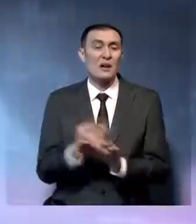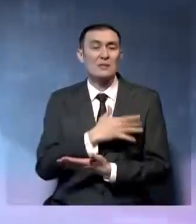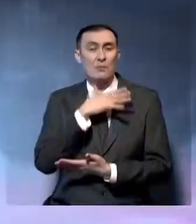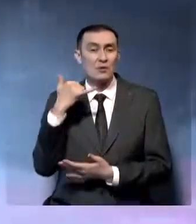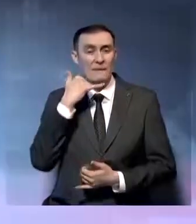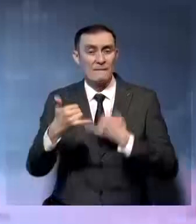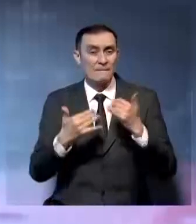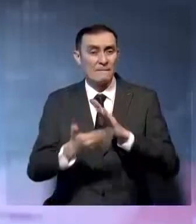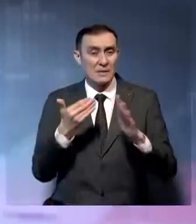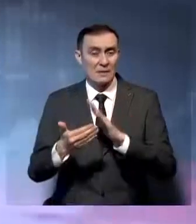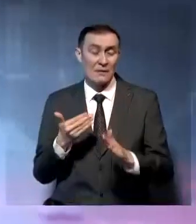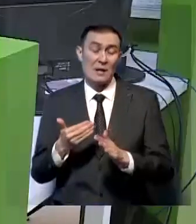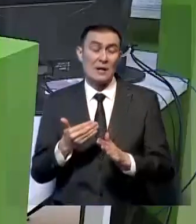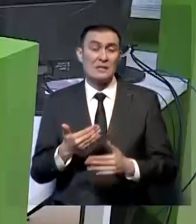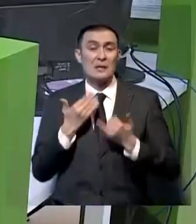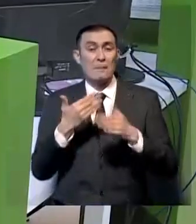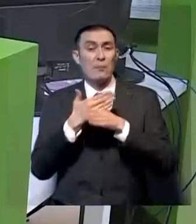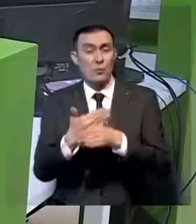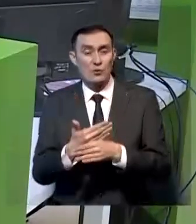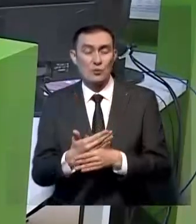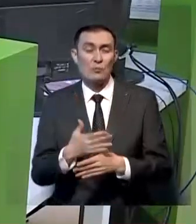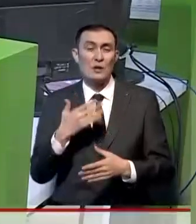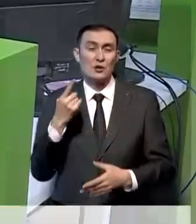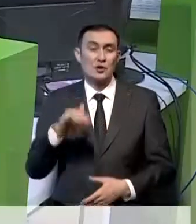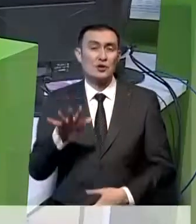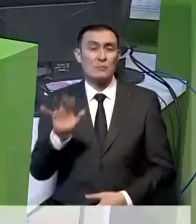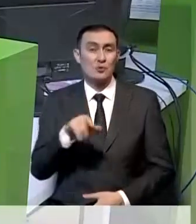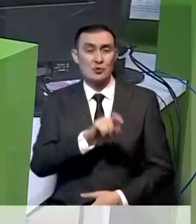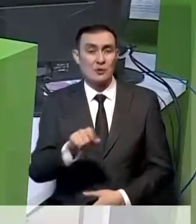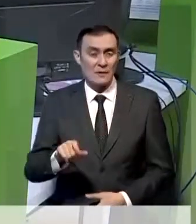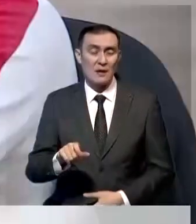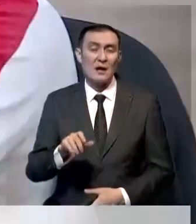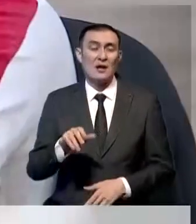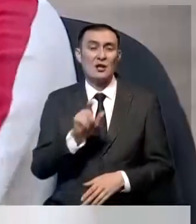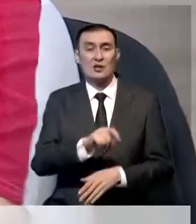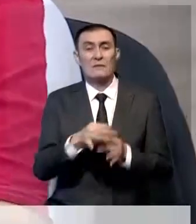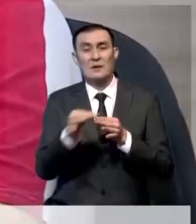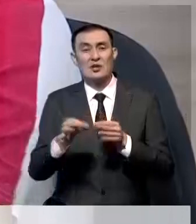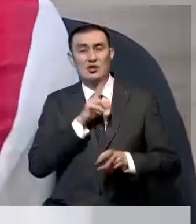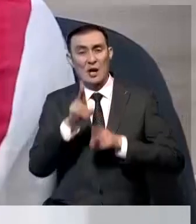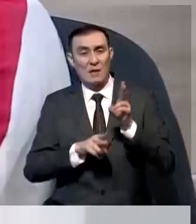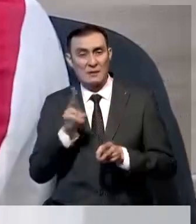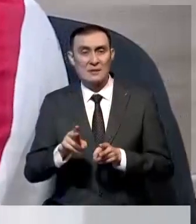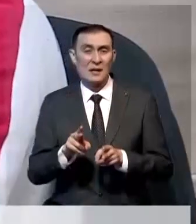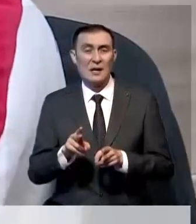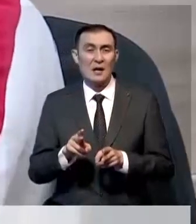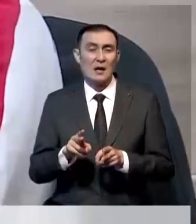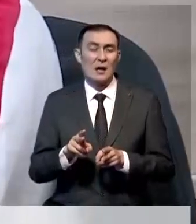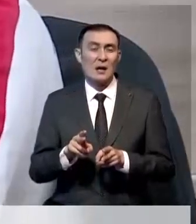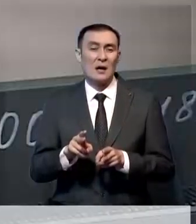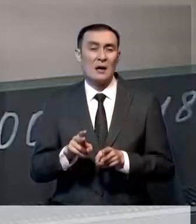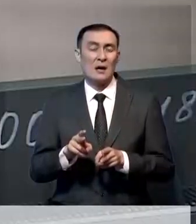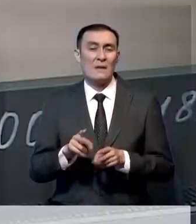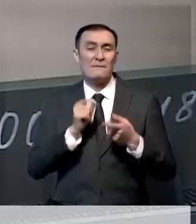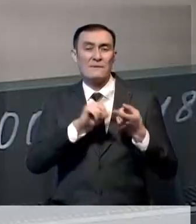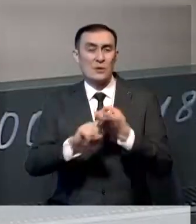больше вызовов, чем обычно. За помощью к специалистам обратились 1500 человек. В основном жители региона жаловались на признаки острой